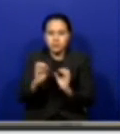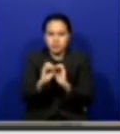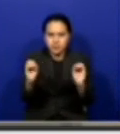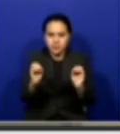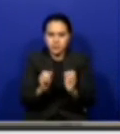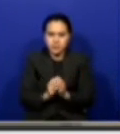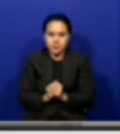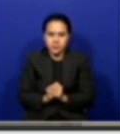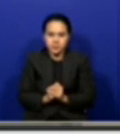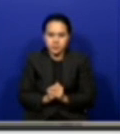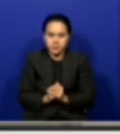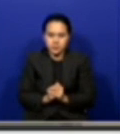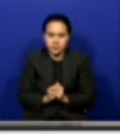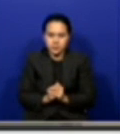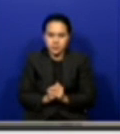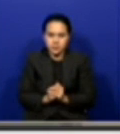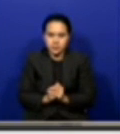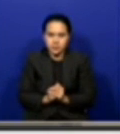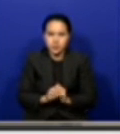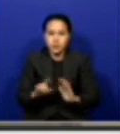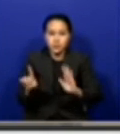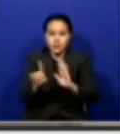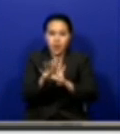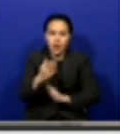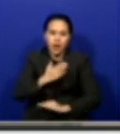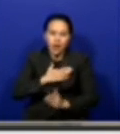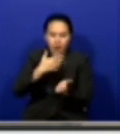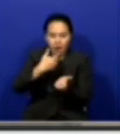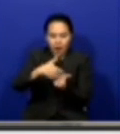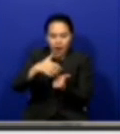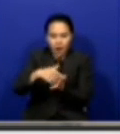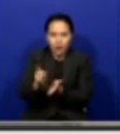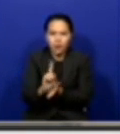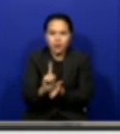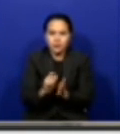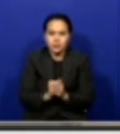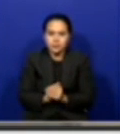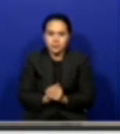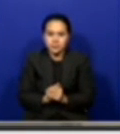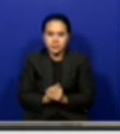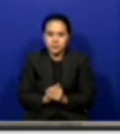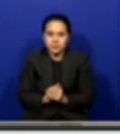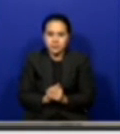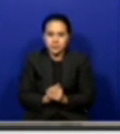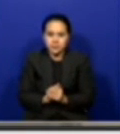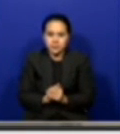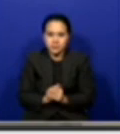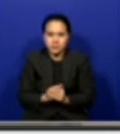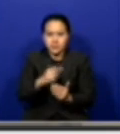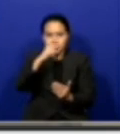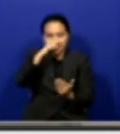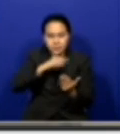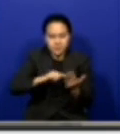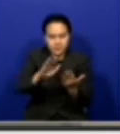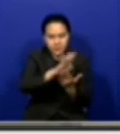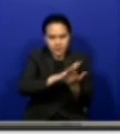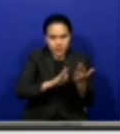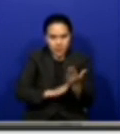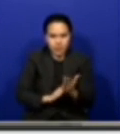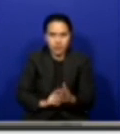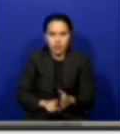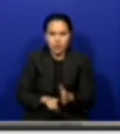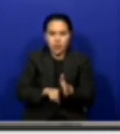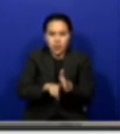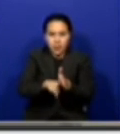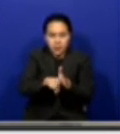ายดิฉันอยากจะบอกว่าประเทศไทยคนอาจจะไม่ได้ตายด้วยโรคโควิ